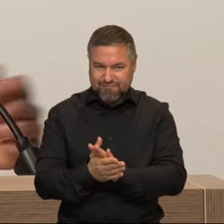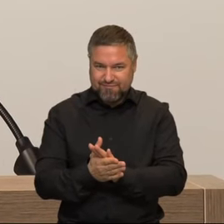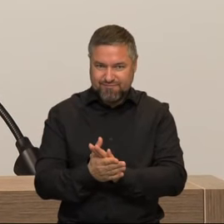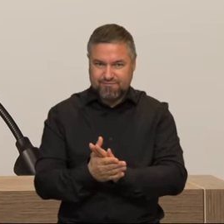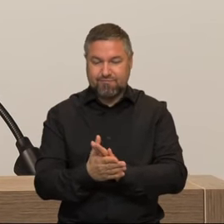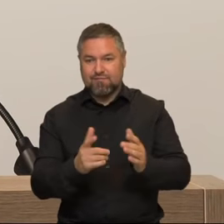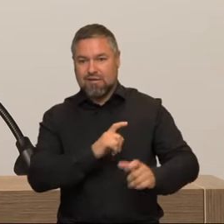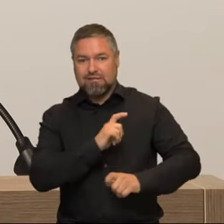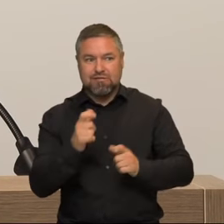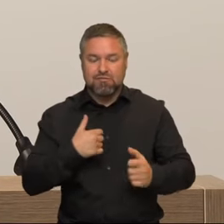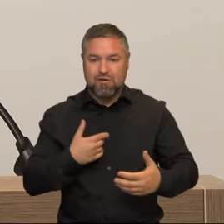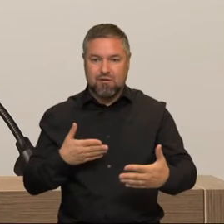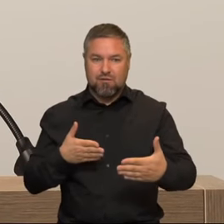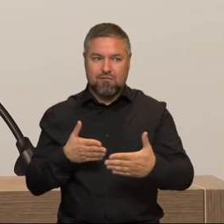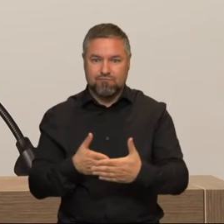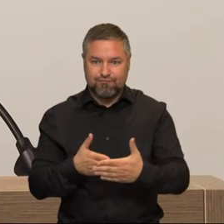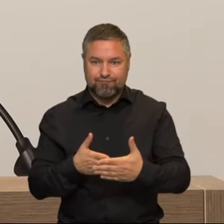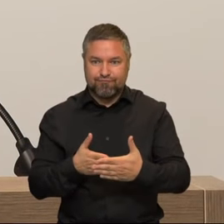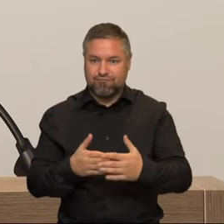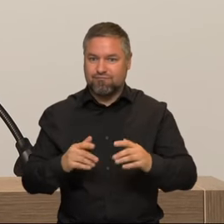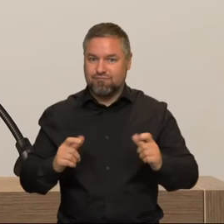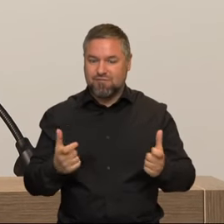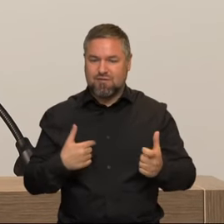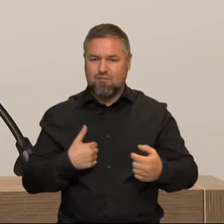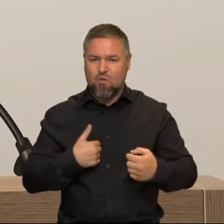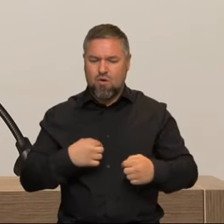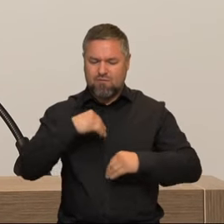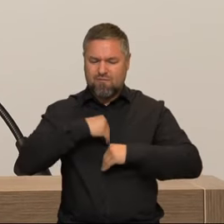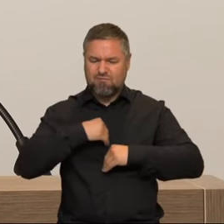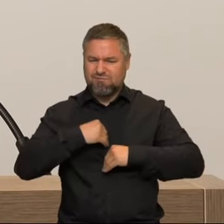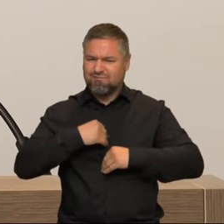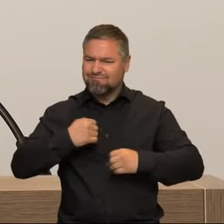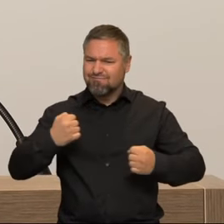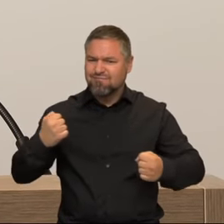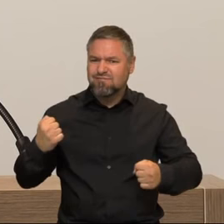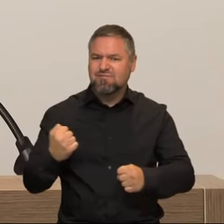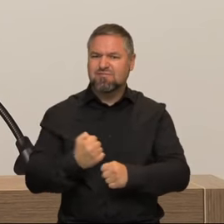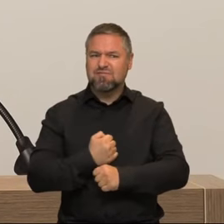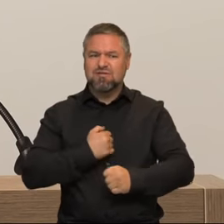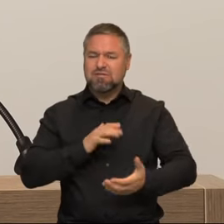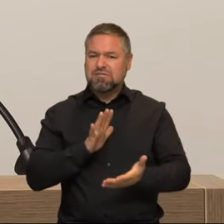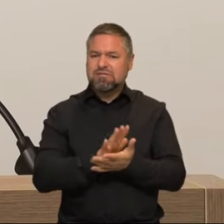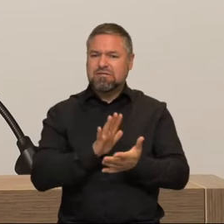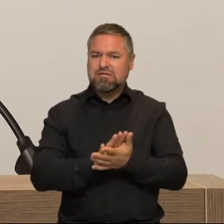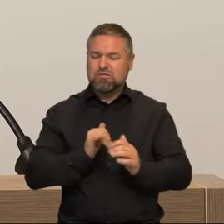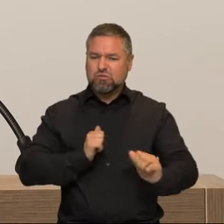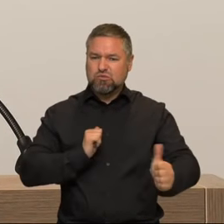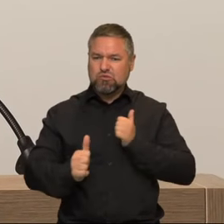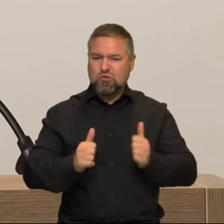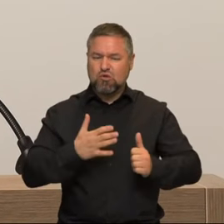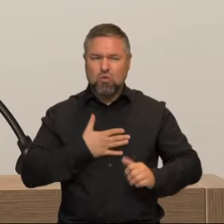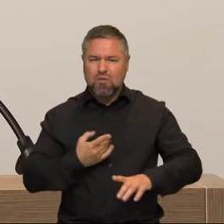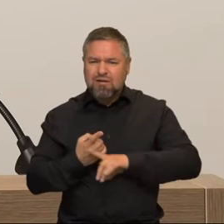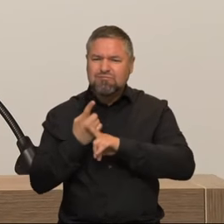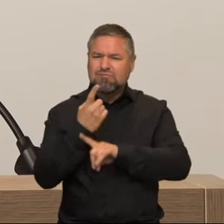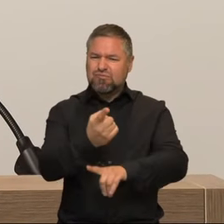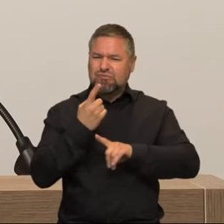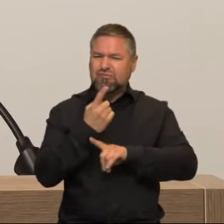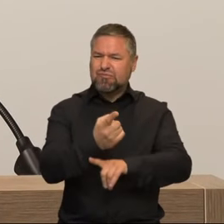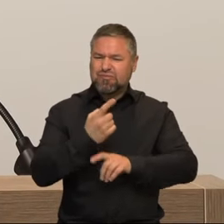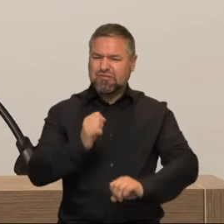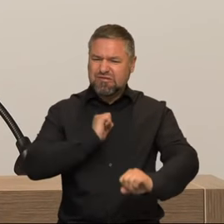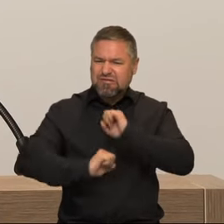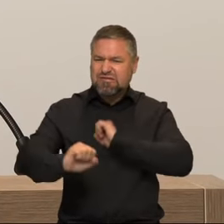na przeszkodzie stanęła mi taka ambicja sportowa, może taki charakter długodystansowca, który